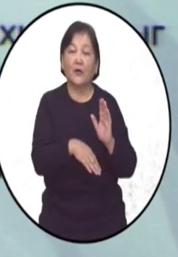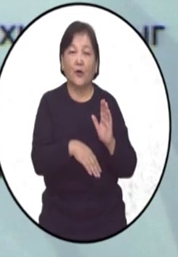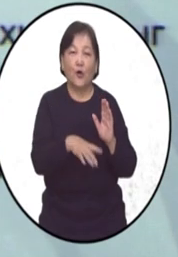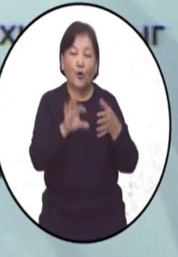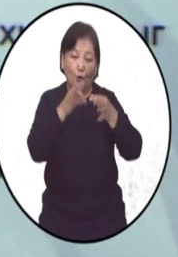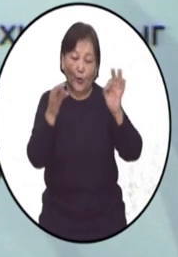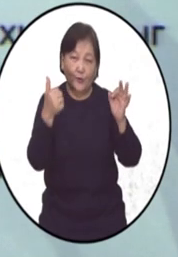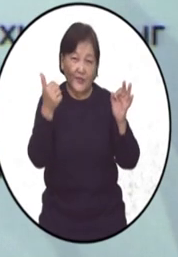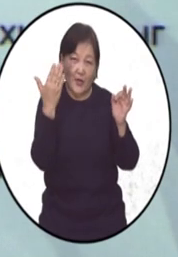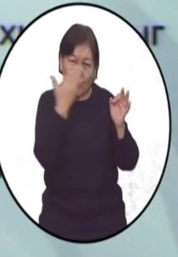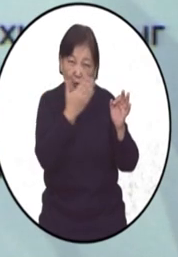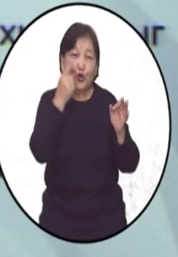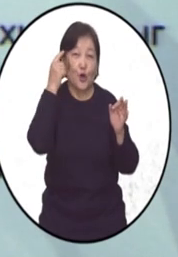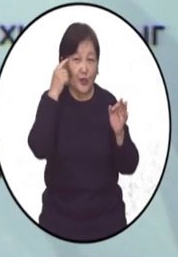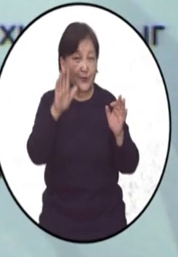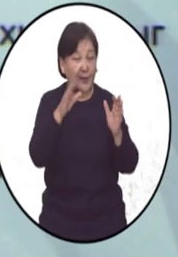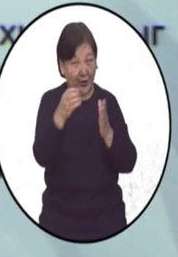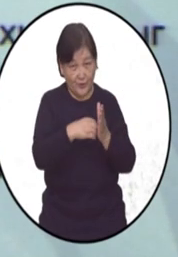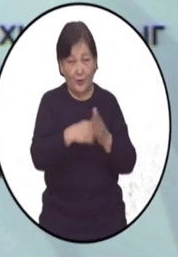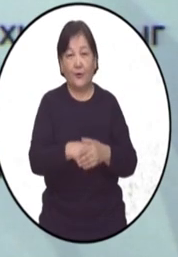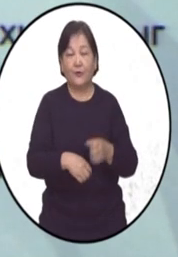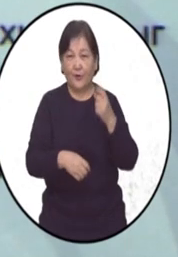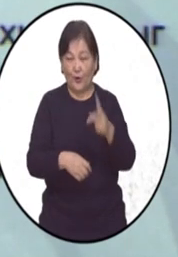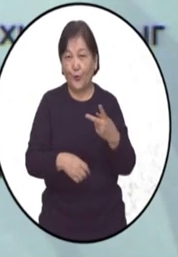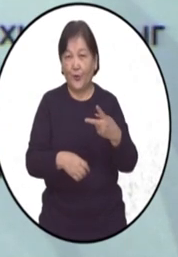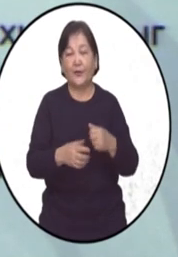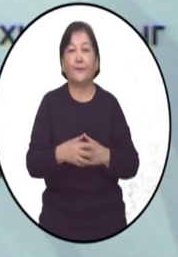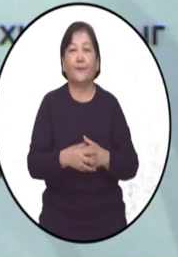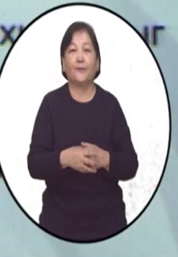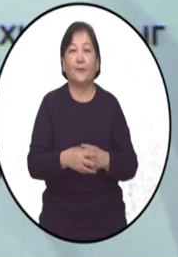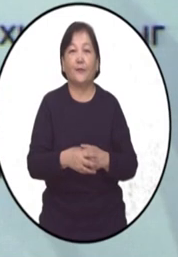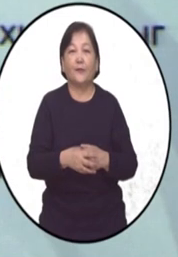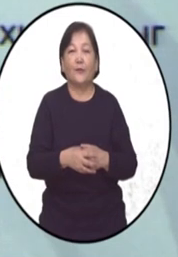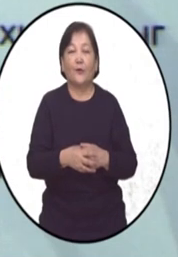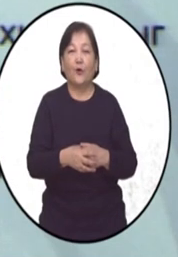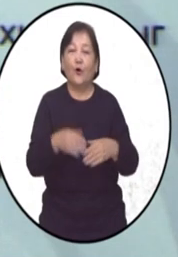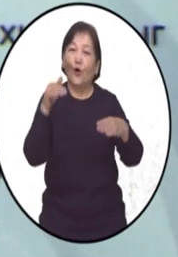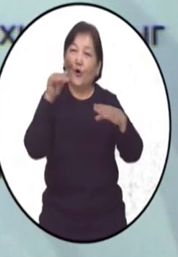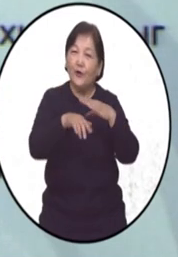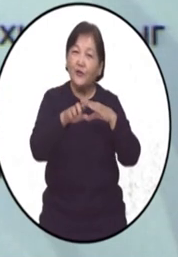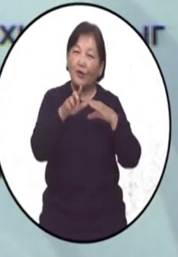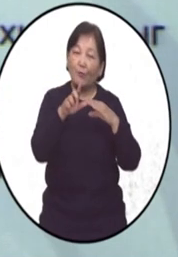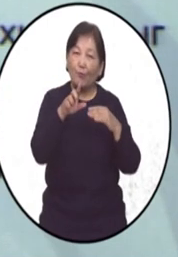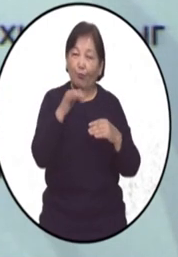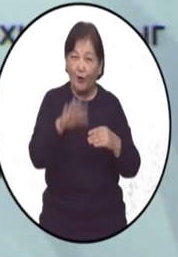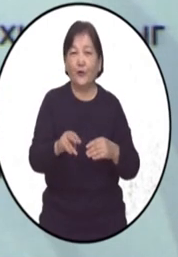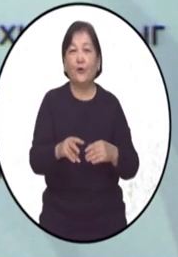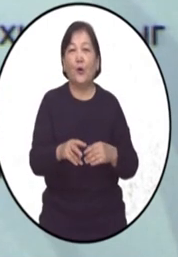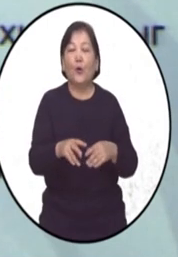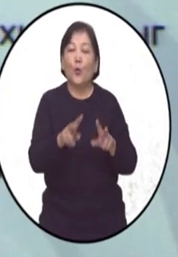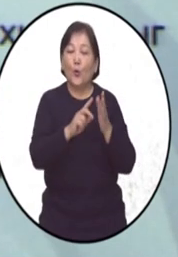сайн ойлгосон байх хэрэгтэй. За, хоёрдугаарт нь бол оролтын болон үр дүнгийн